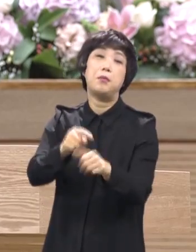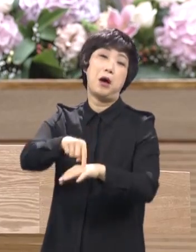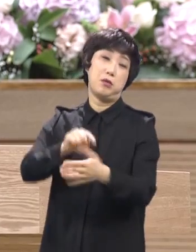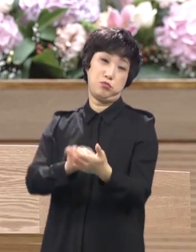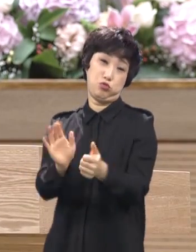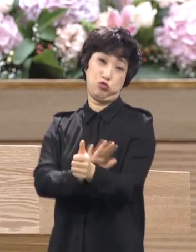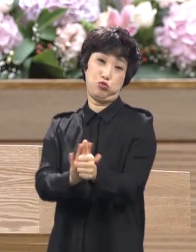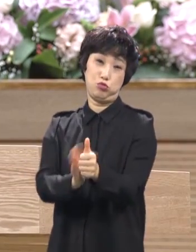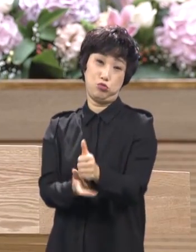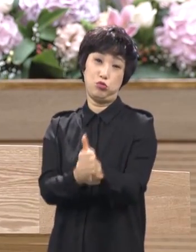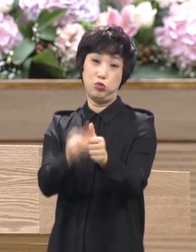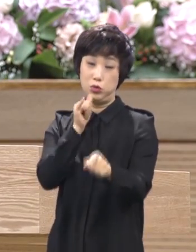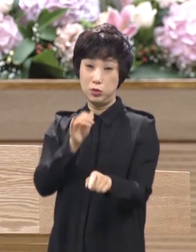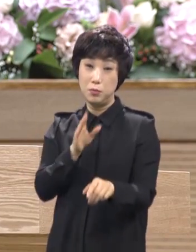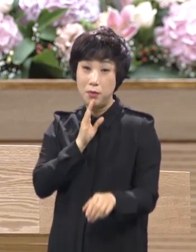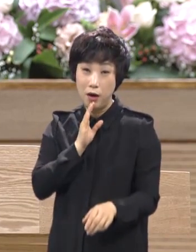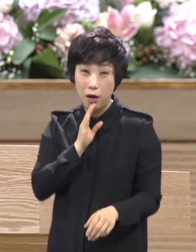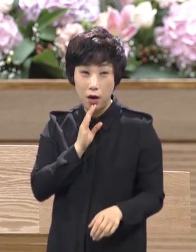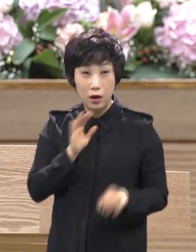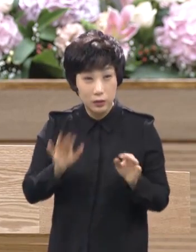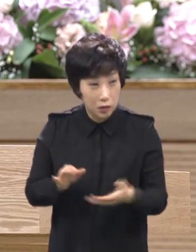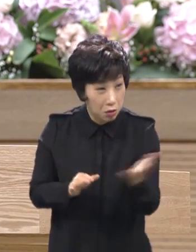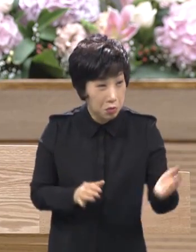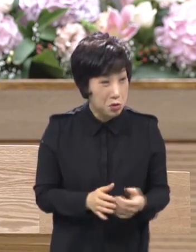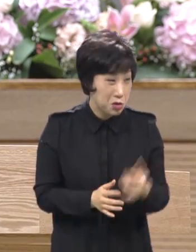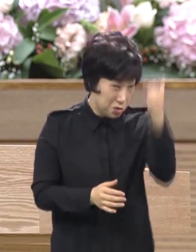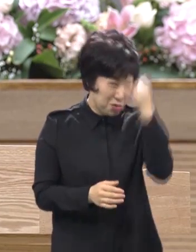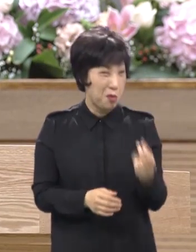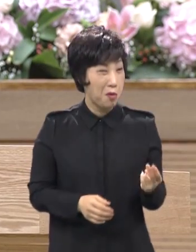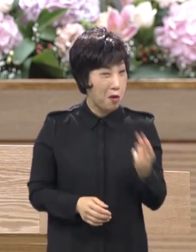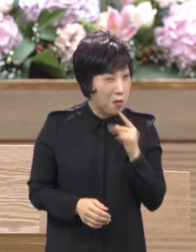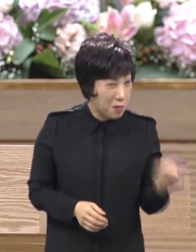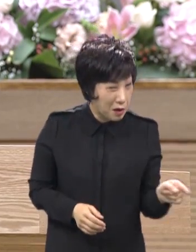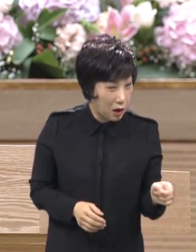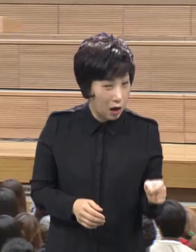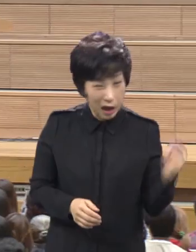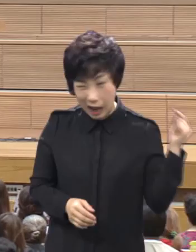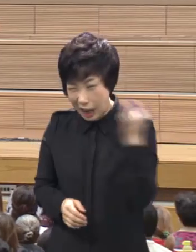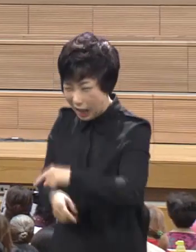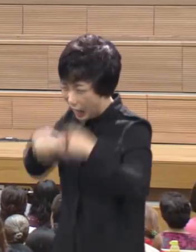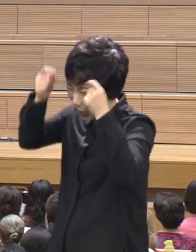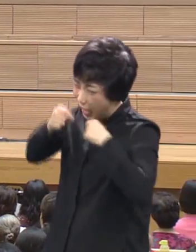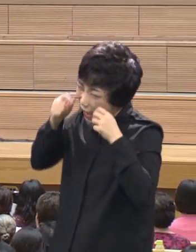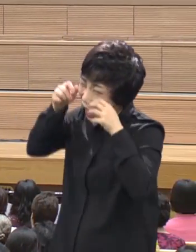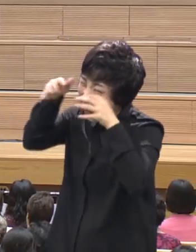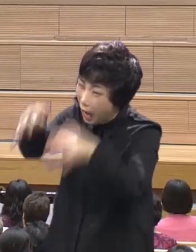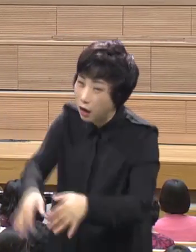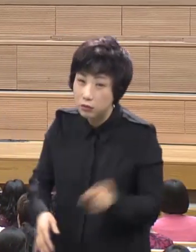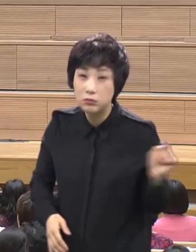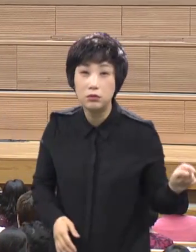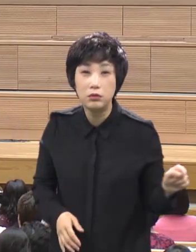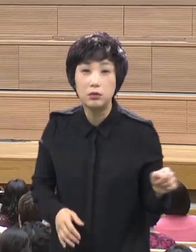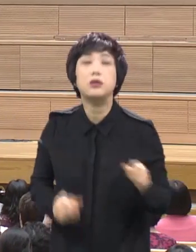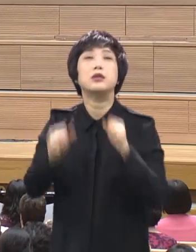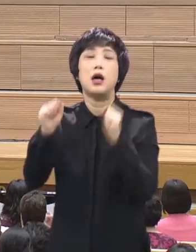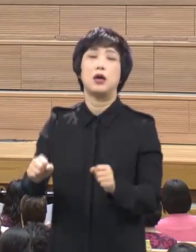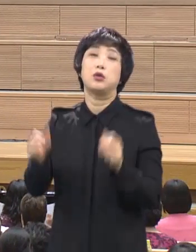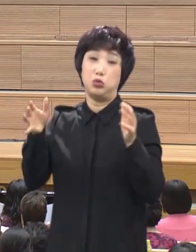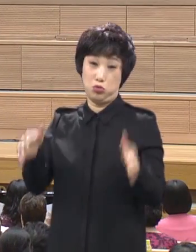거야. 그러나 전혀 효도 못한 놈이 제일 많이 온다니까. 살아계실 때 잘해드리라는